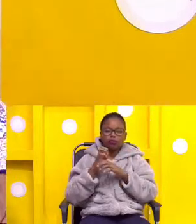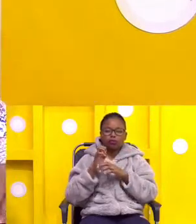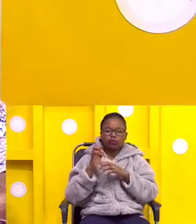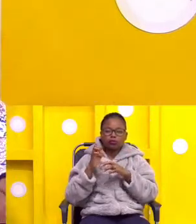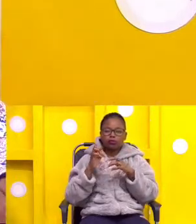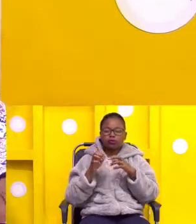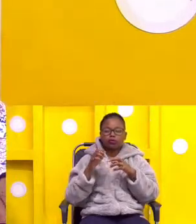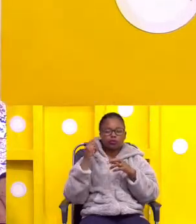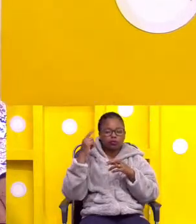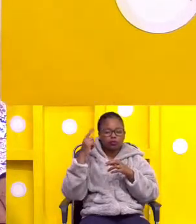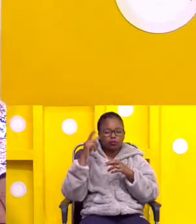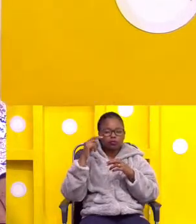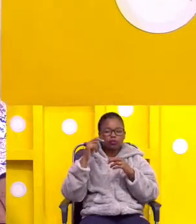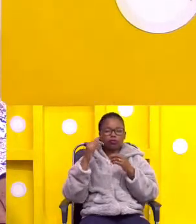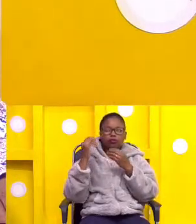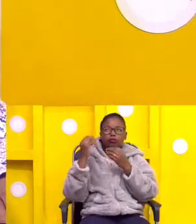muoyo